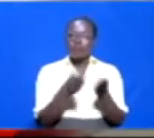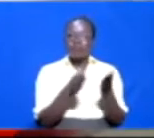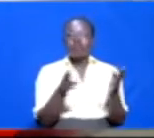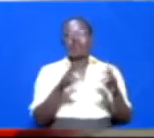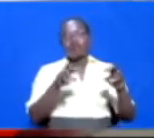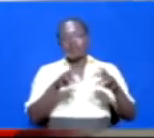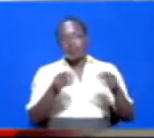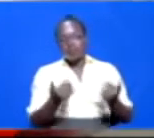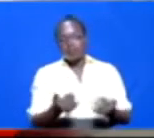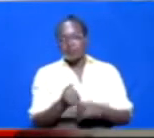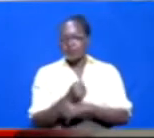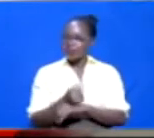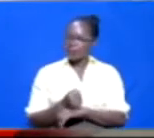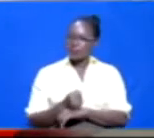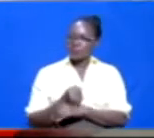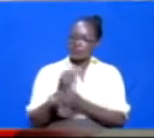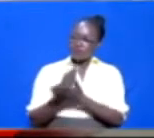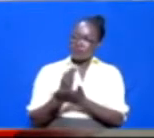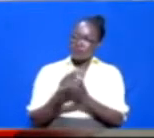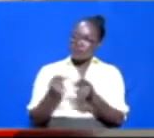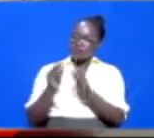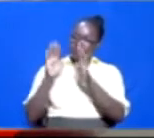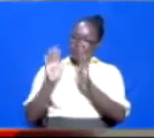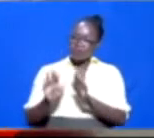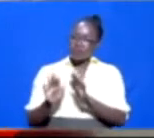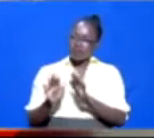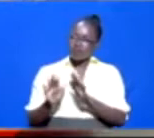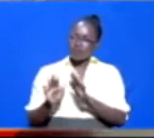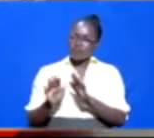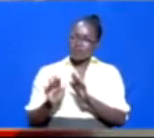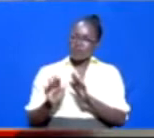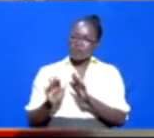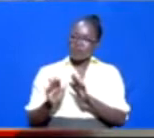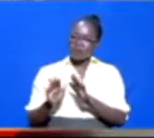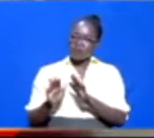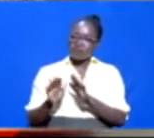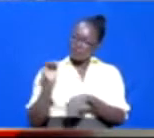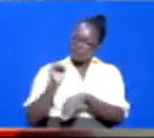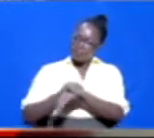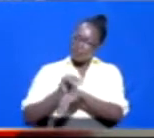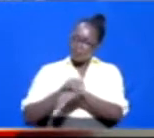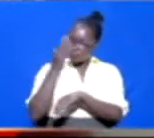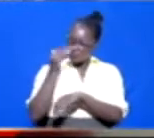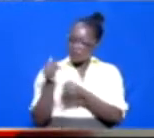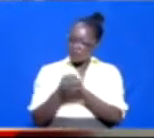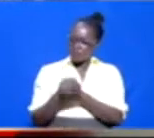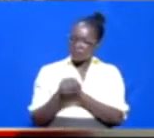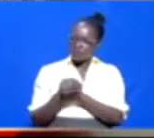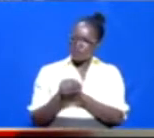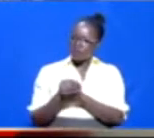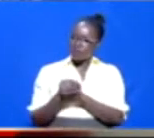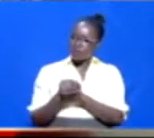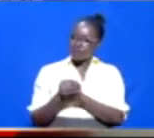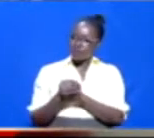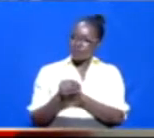hivi? Ni kweli, na ni kitu mzuri, wanafanya kitu mzuri kulingana na maoni yangu, kwa sababu issues